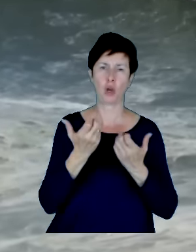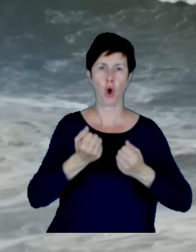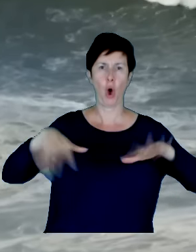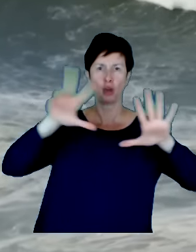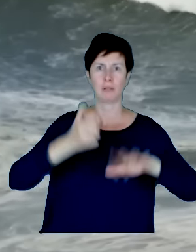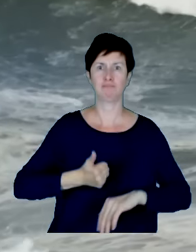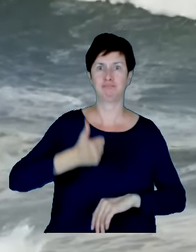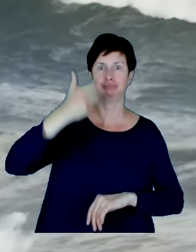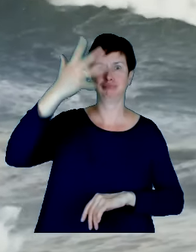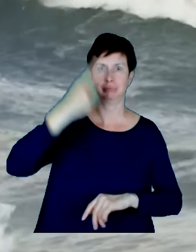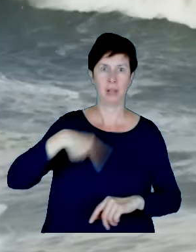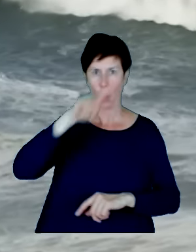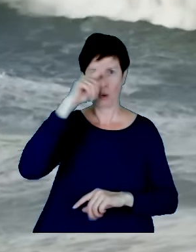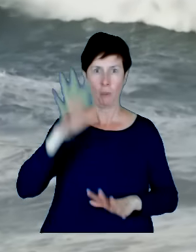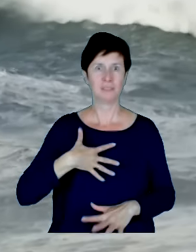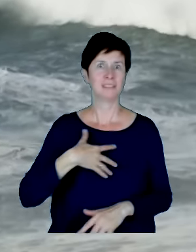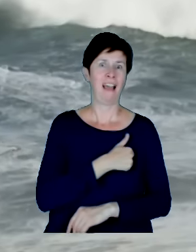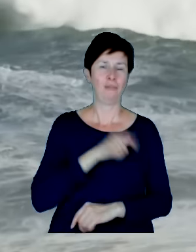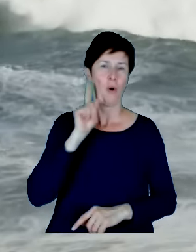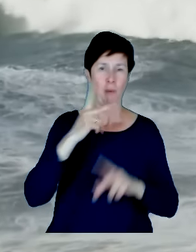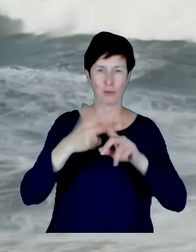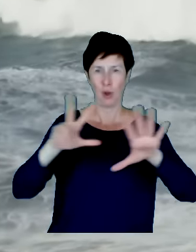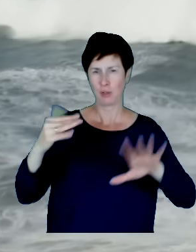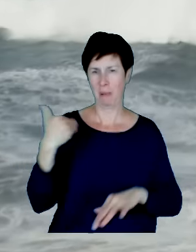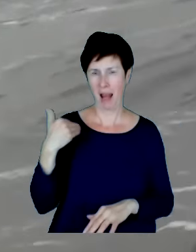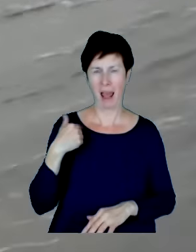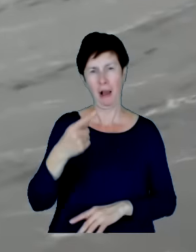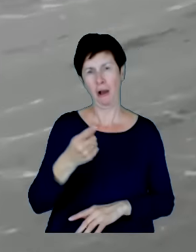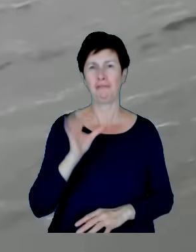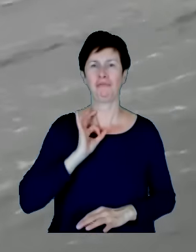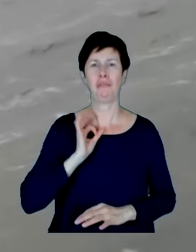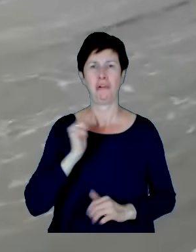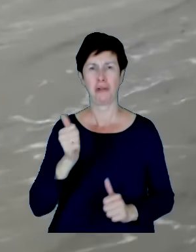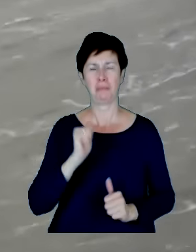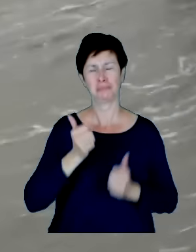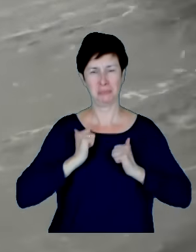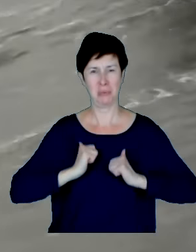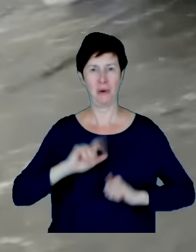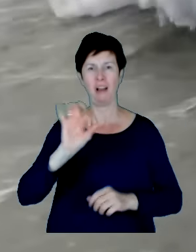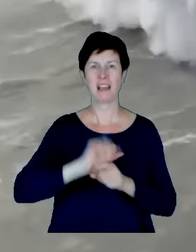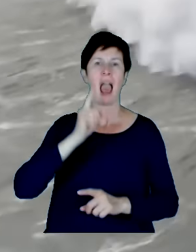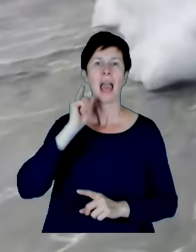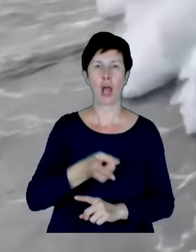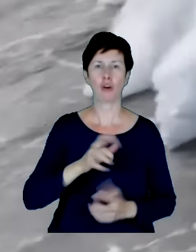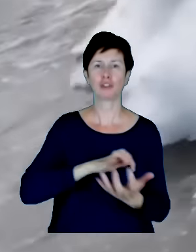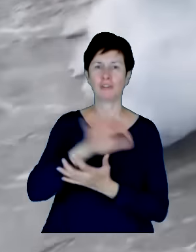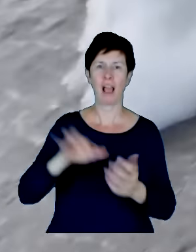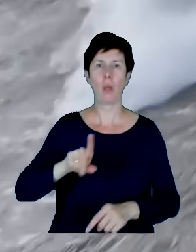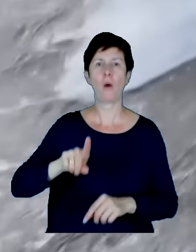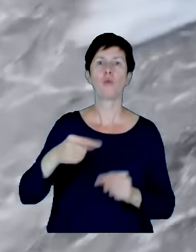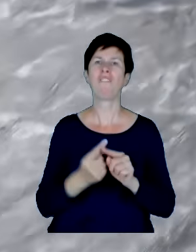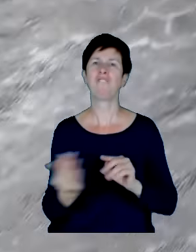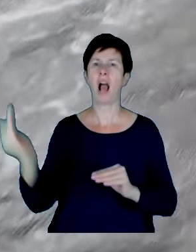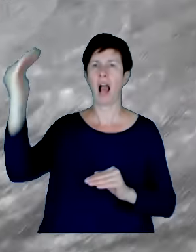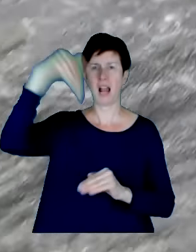jedną osobę o zawał serca 38 latek uważa jednak swój fach za spokojny to właśnie do niego należy rekord świata w długości fali która wyniosła aż